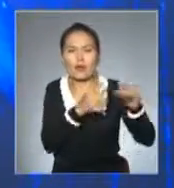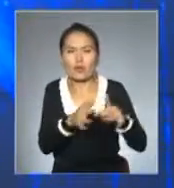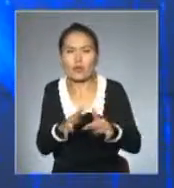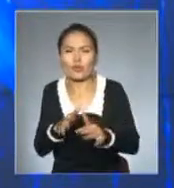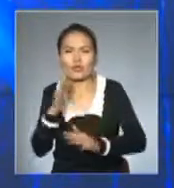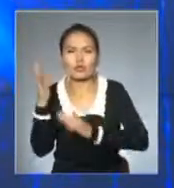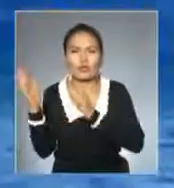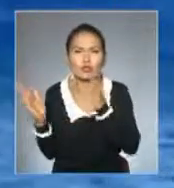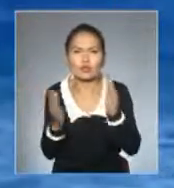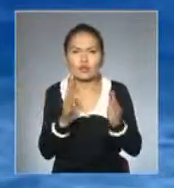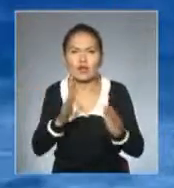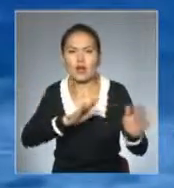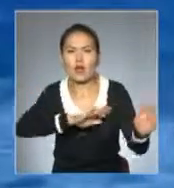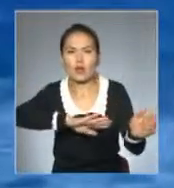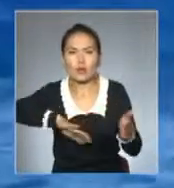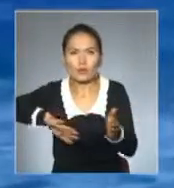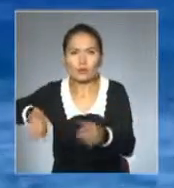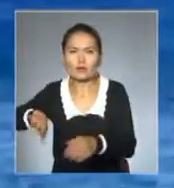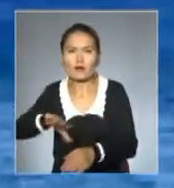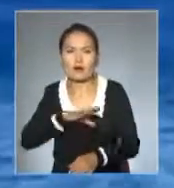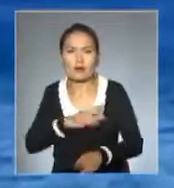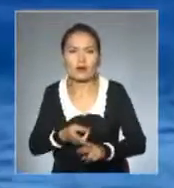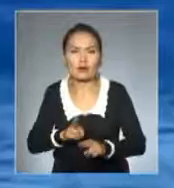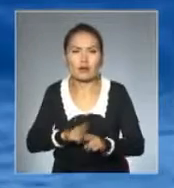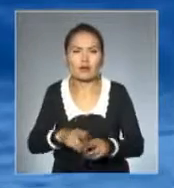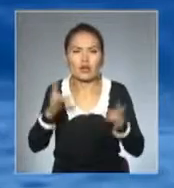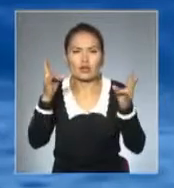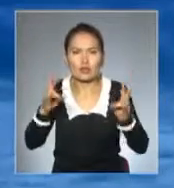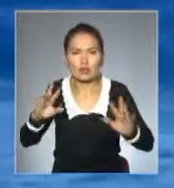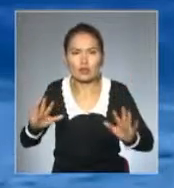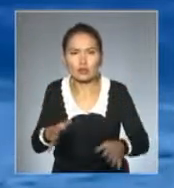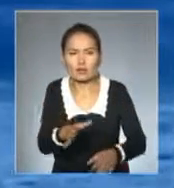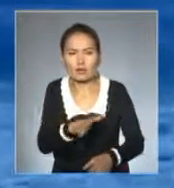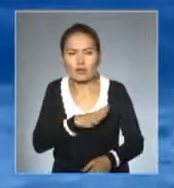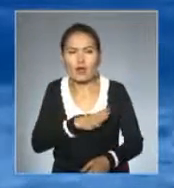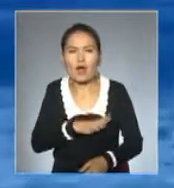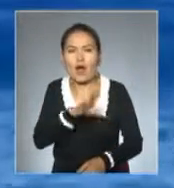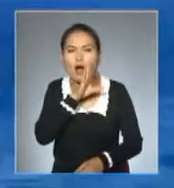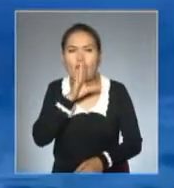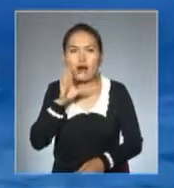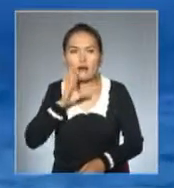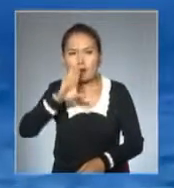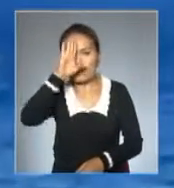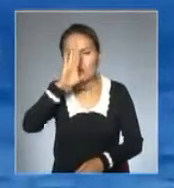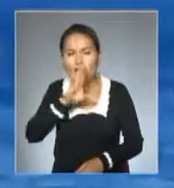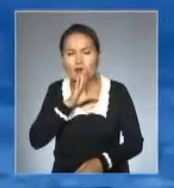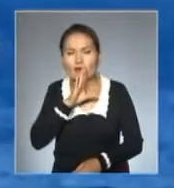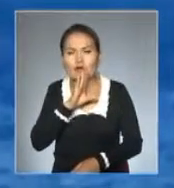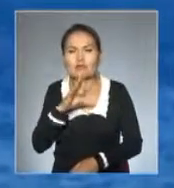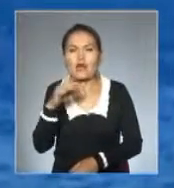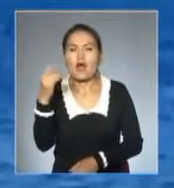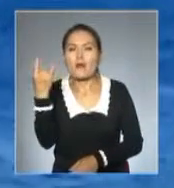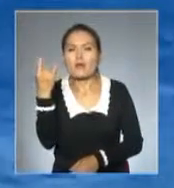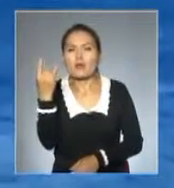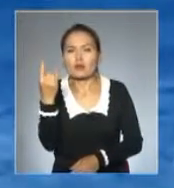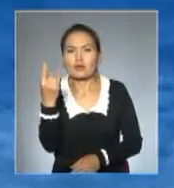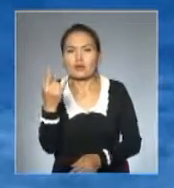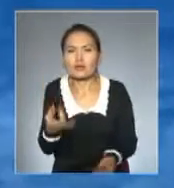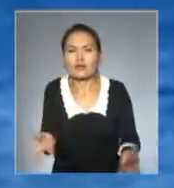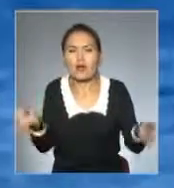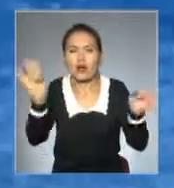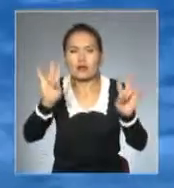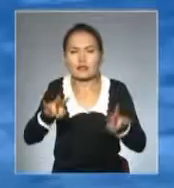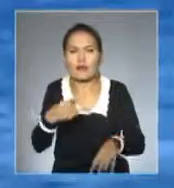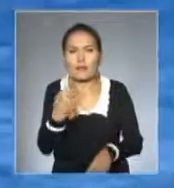сәбиді аман алып қалды. Бұл оқыс жағдай Кучук-Кую жағажайында болған. Бейқам ата-анасы бүлдіршінді бірнеше минутқа қараусыз қалдырып